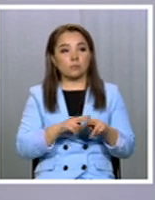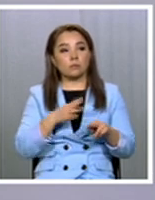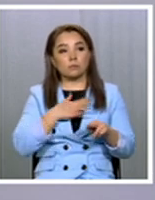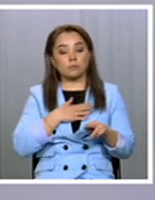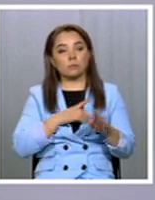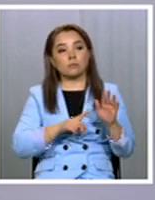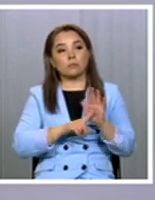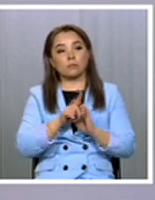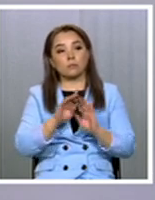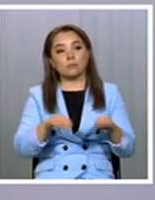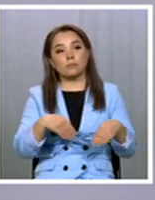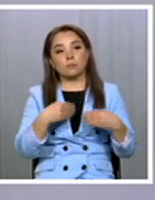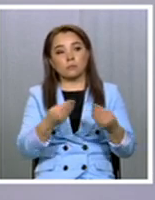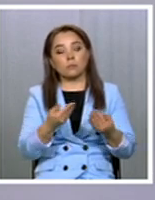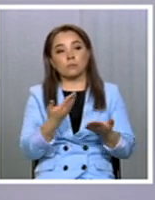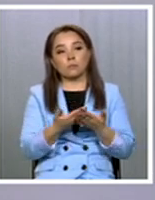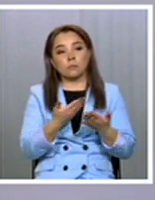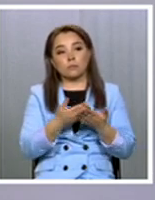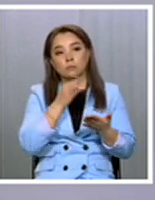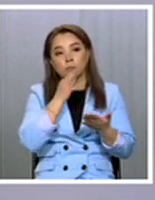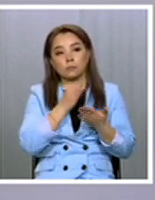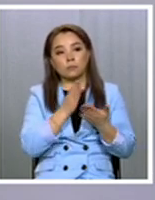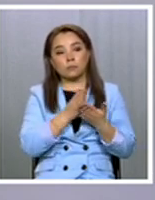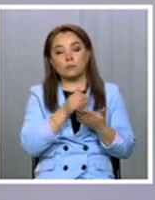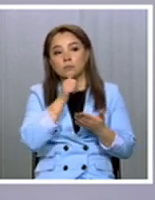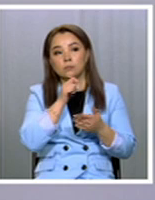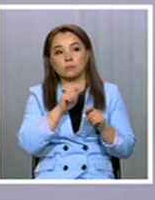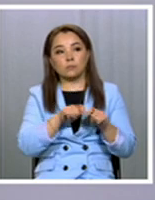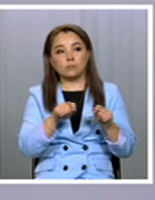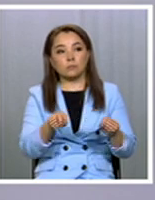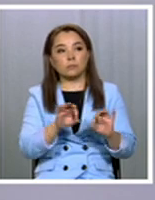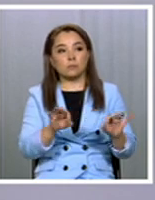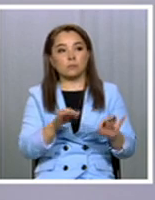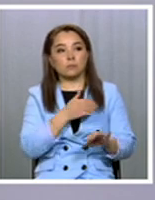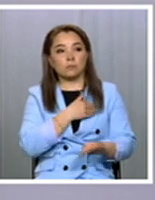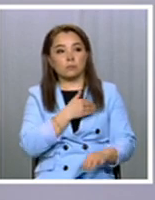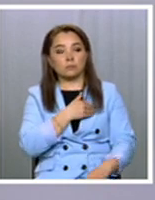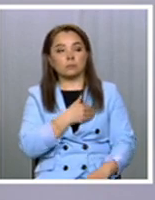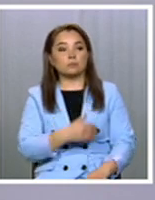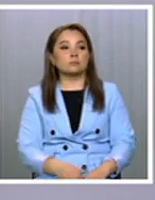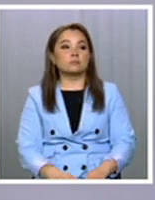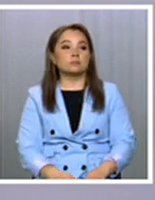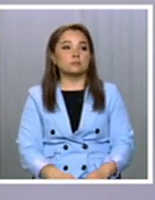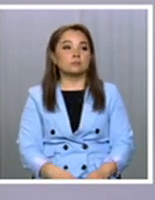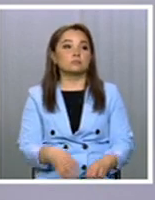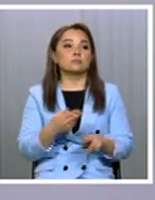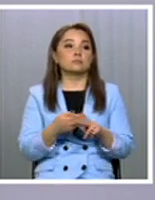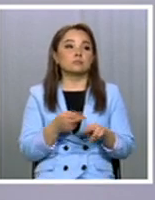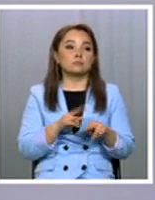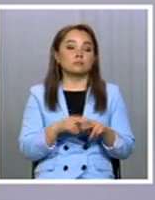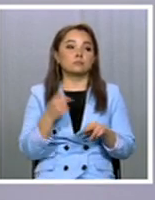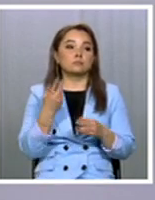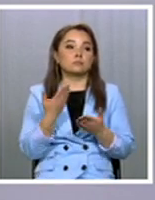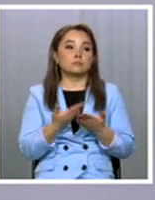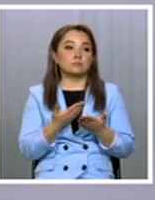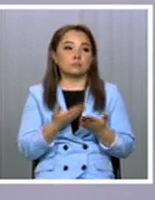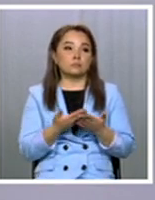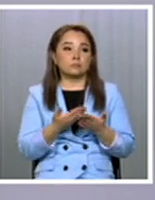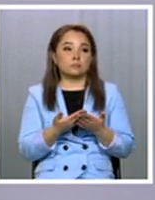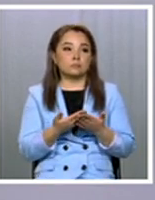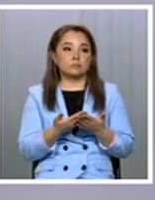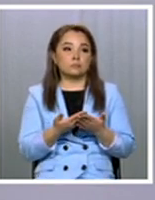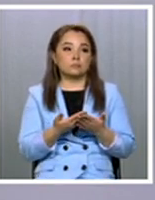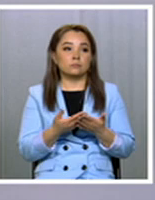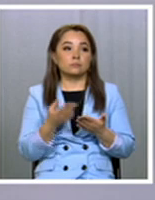алдыңғы берілген мысалдарға тағы да тоқталайық. Мұнда бірінші мысалда